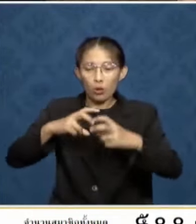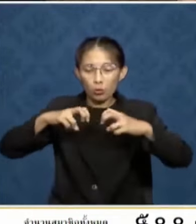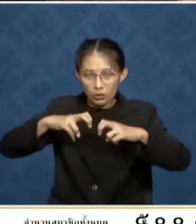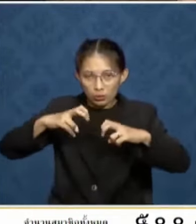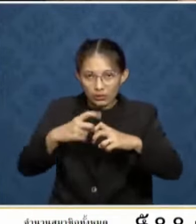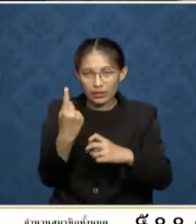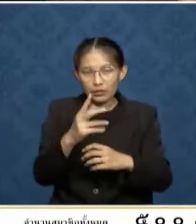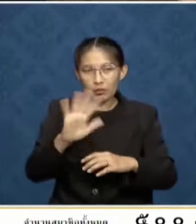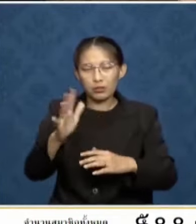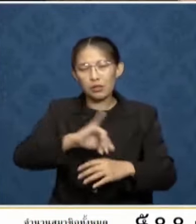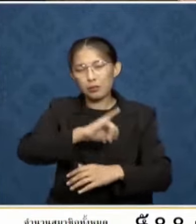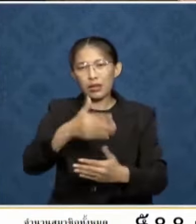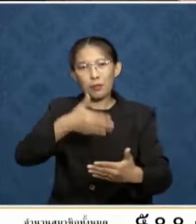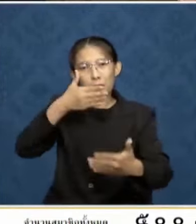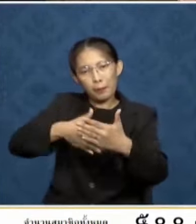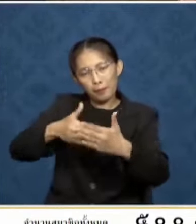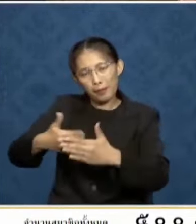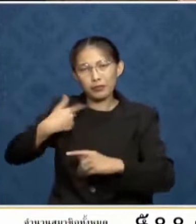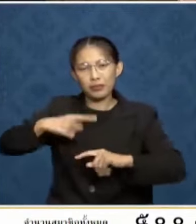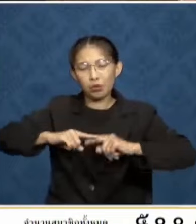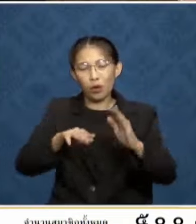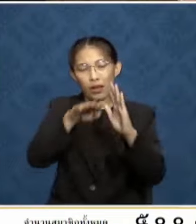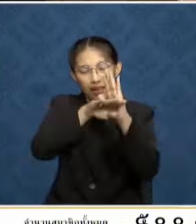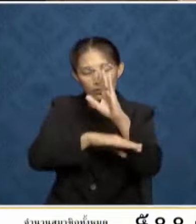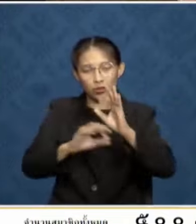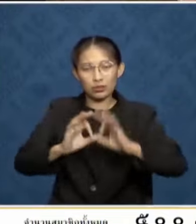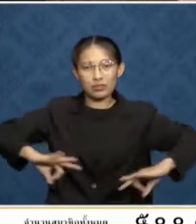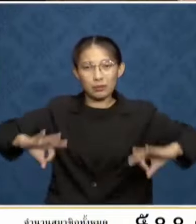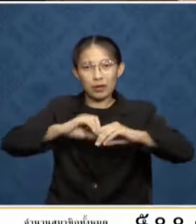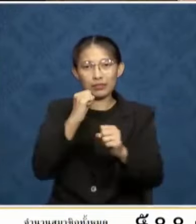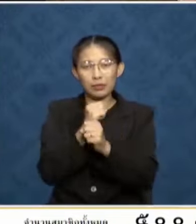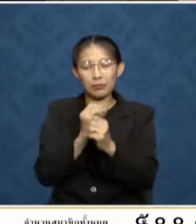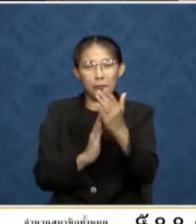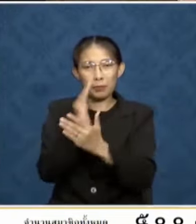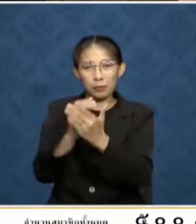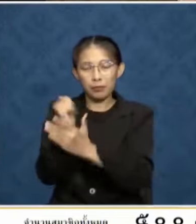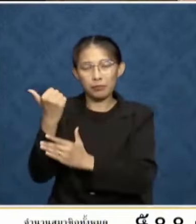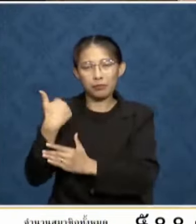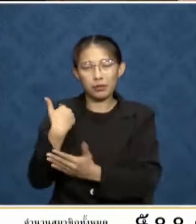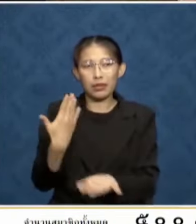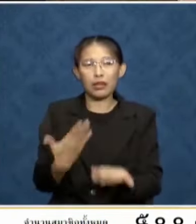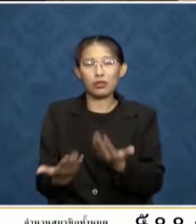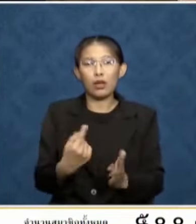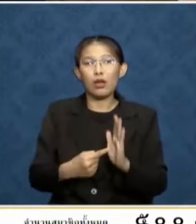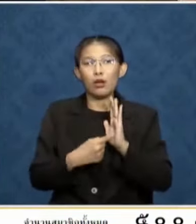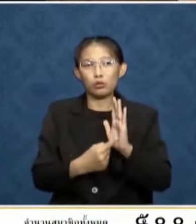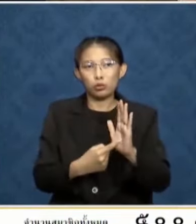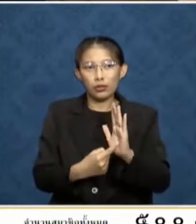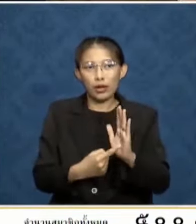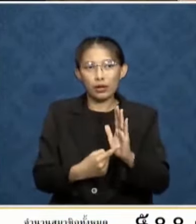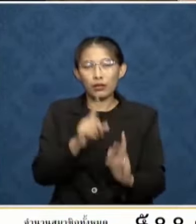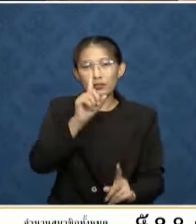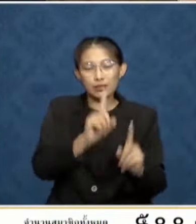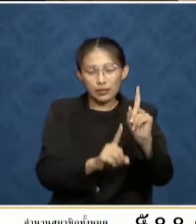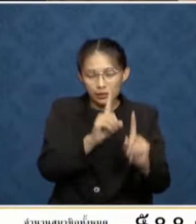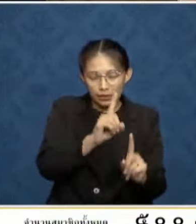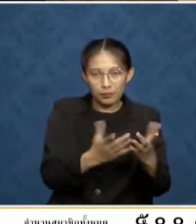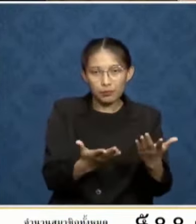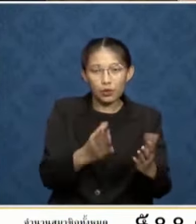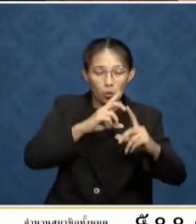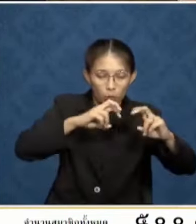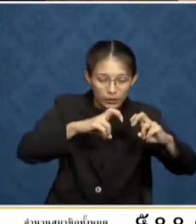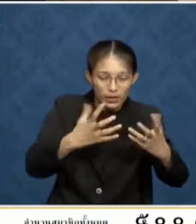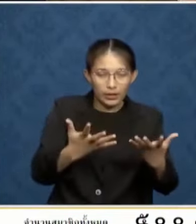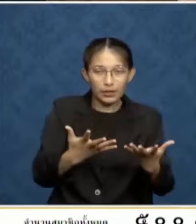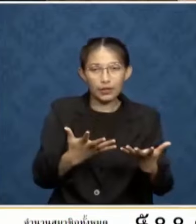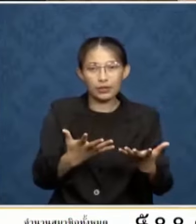สุท้ายเรากอจะพบกทางตันได้แต่ขั้นตอนวธีการที่สามาถนไปสู่ผลลมมีอยหายทางไม่วาจะเป็น Strategistic Procurement, การวิจ